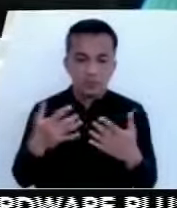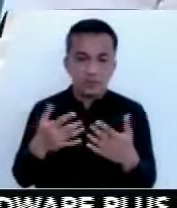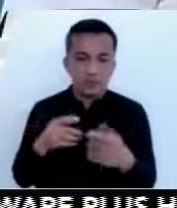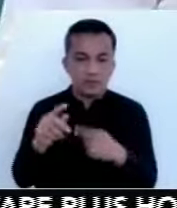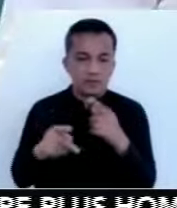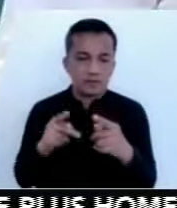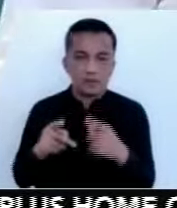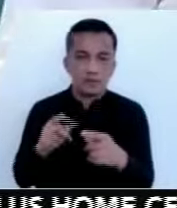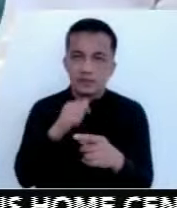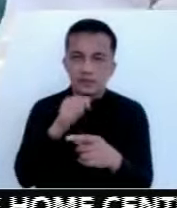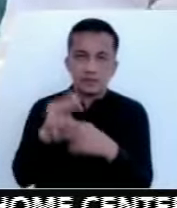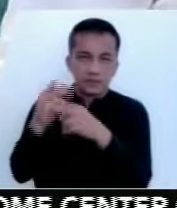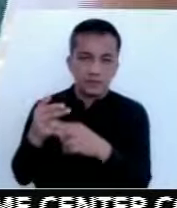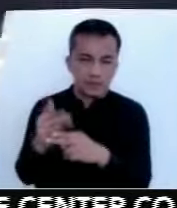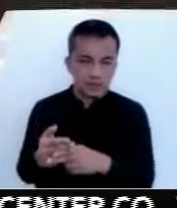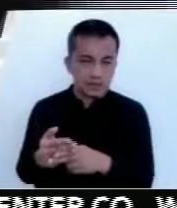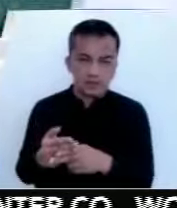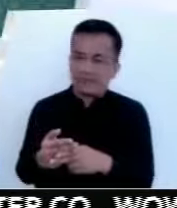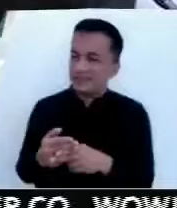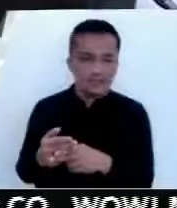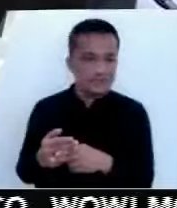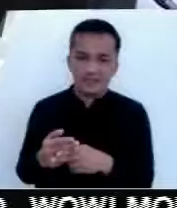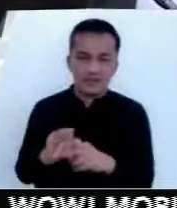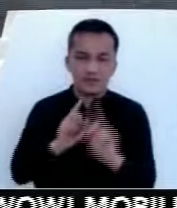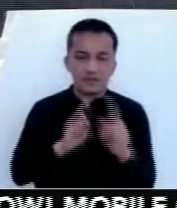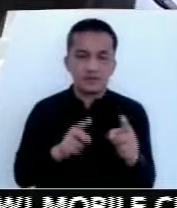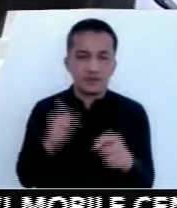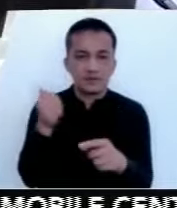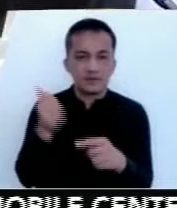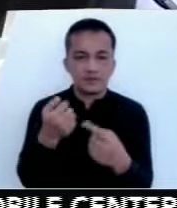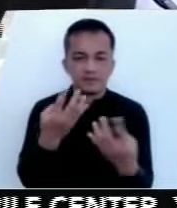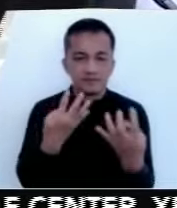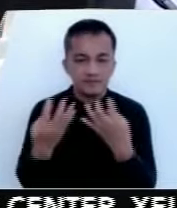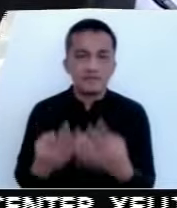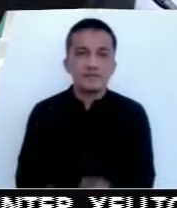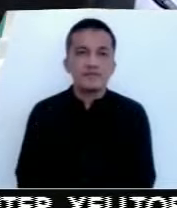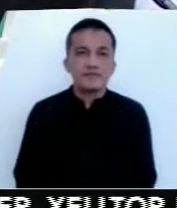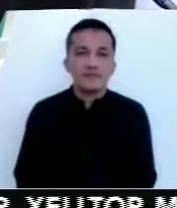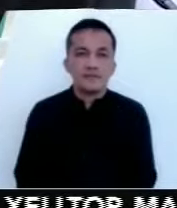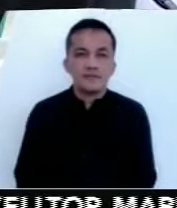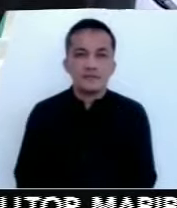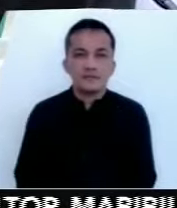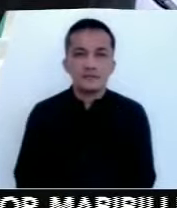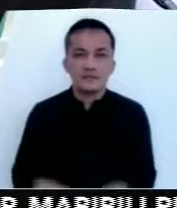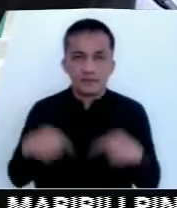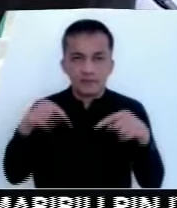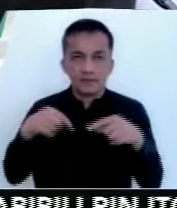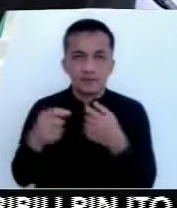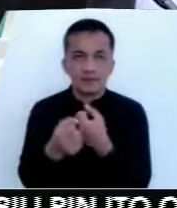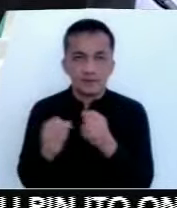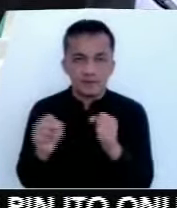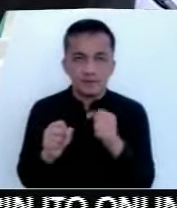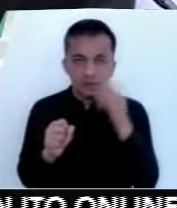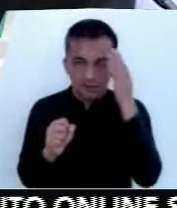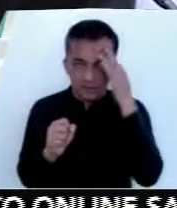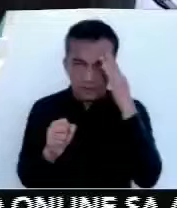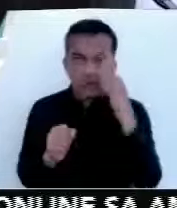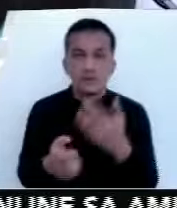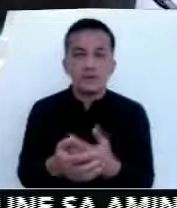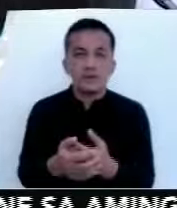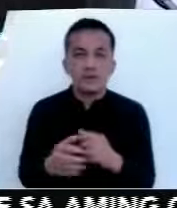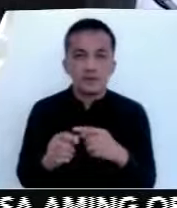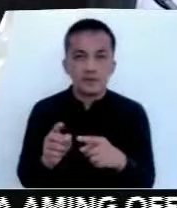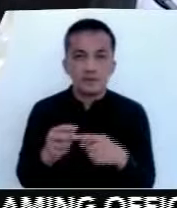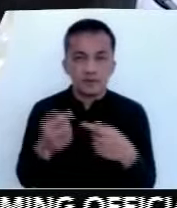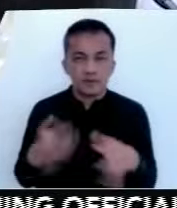pinangalanan kaya Hindi niya masagot ang ibang tanong Andito po ako safe na safe po ako Alam ko po yon pero pagkatapos